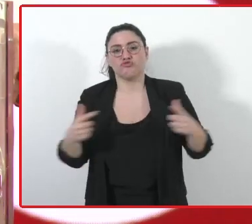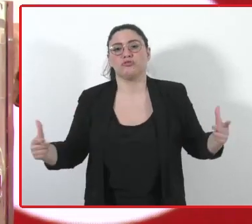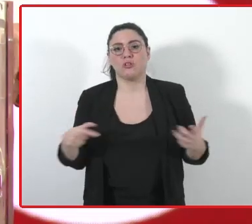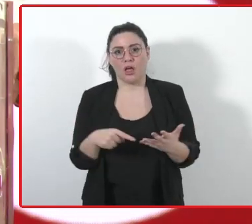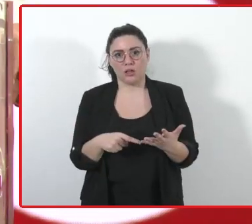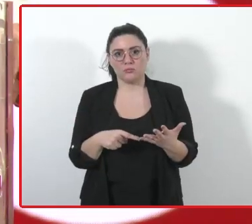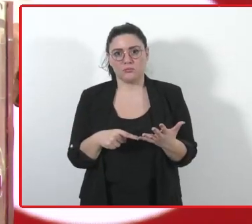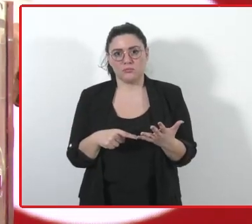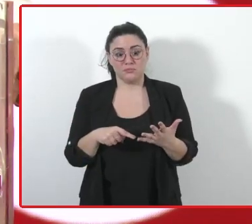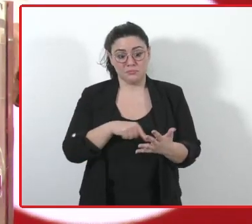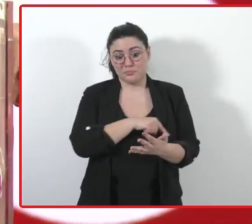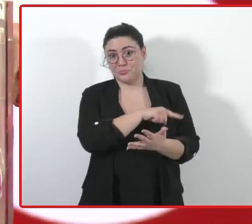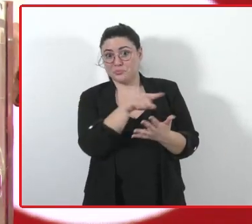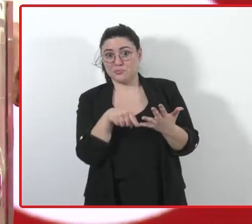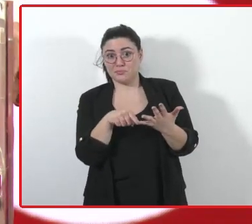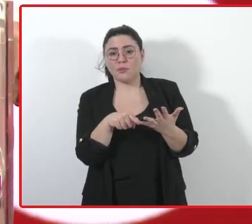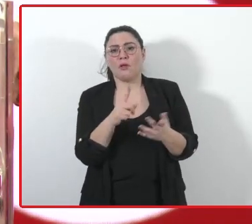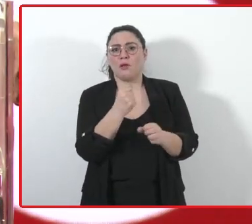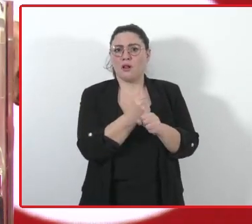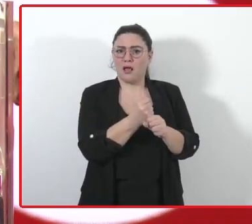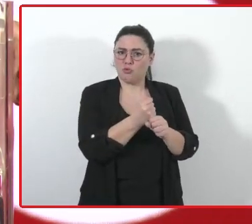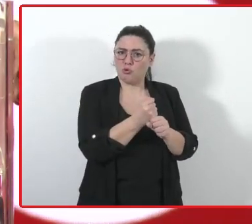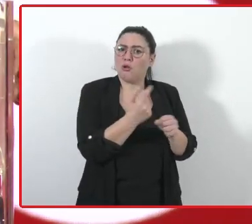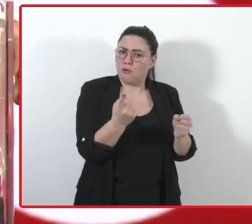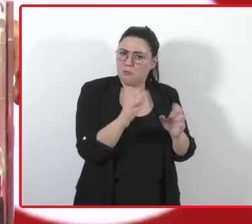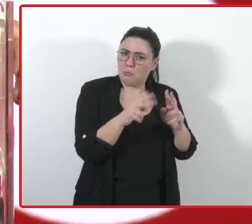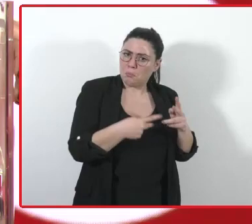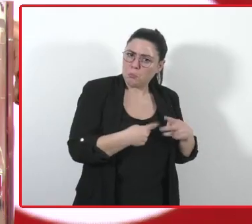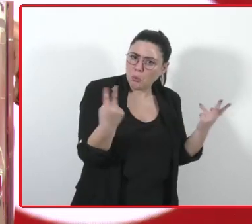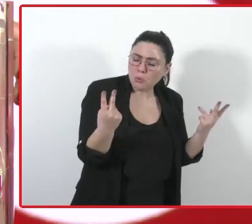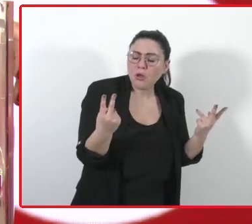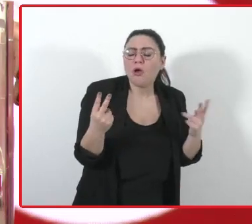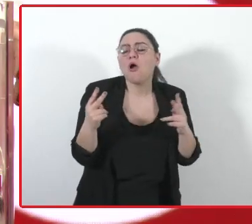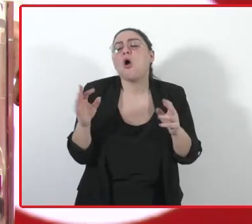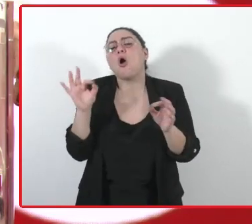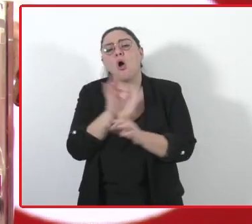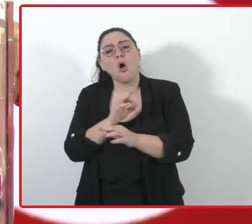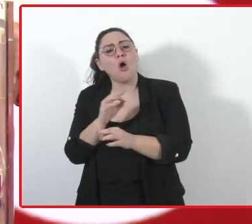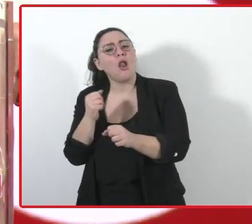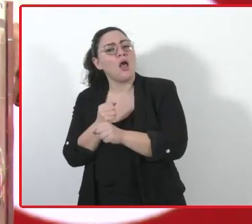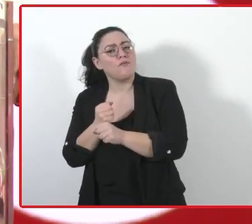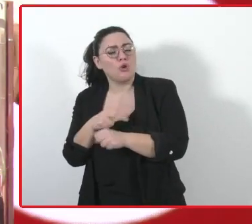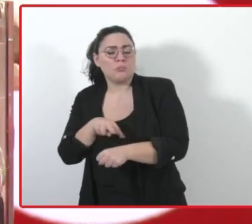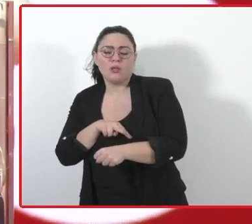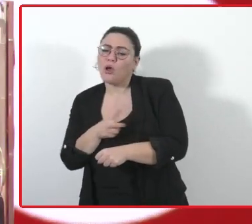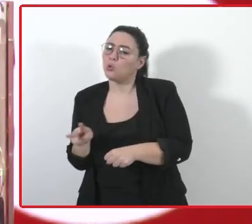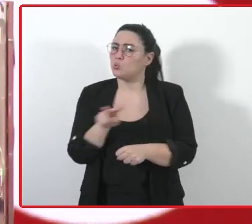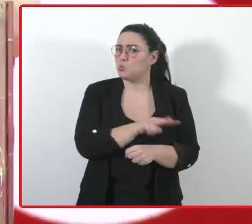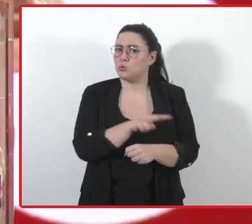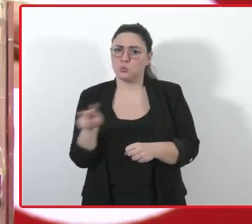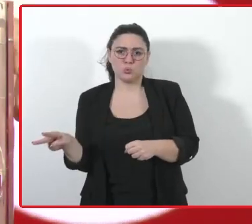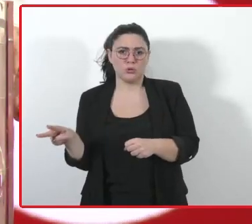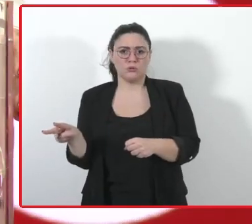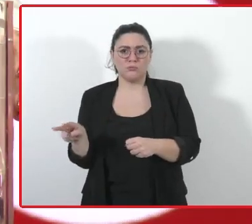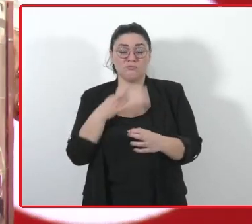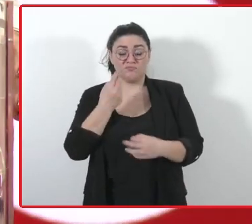per quanto riguarda il mondo del lavoro pubblico sia per quanto riguarda il mondo del lavoro privato e allora il nostro compito è quello